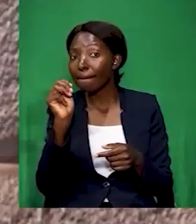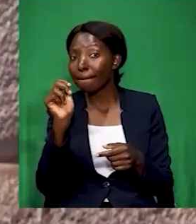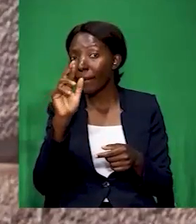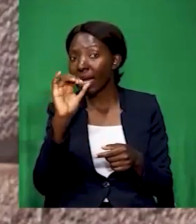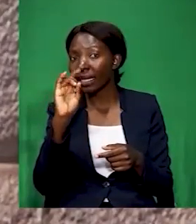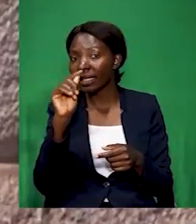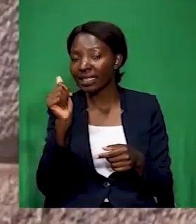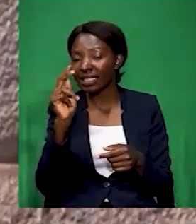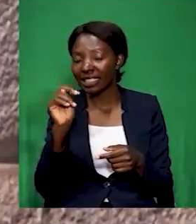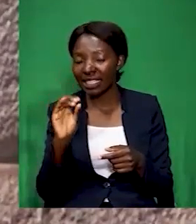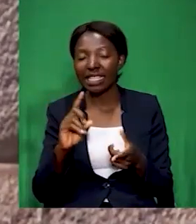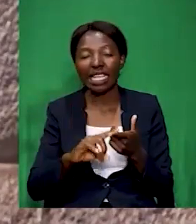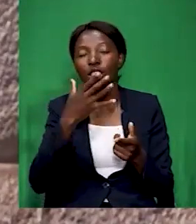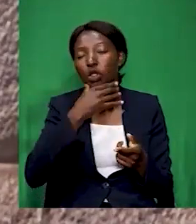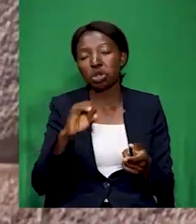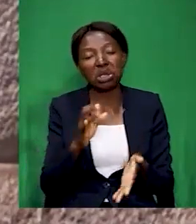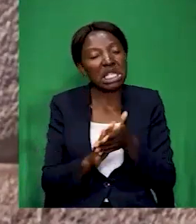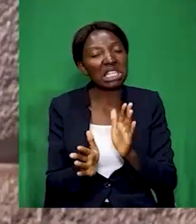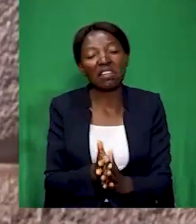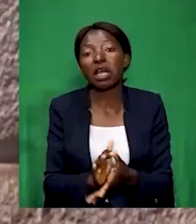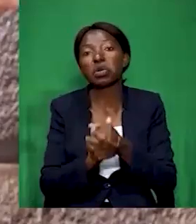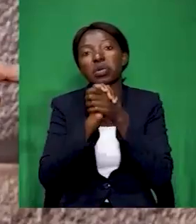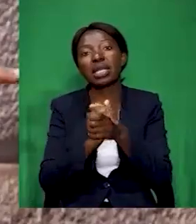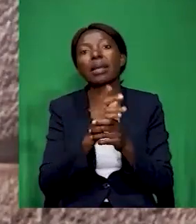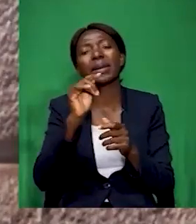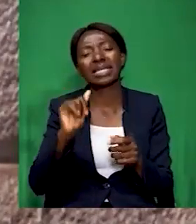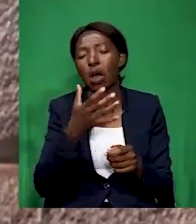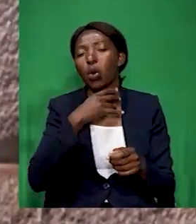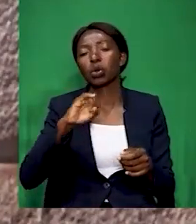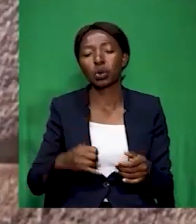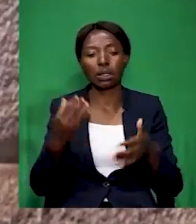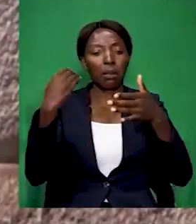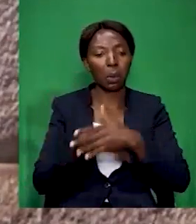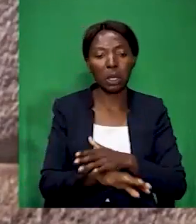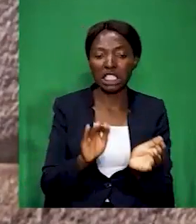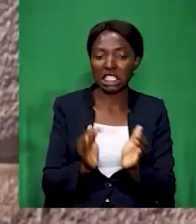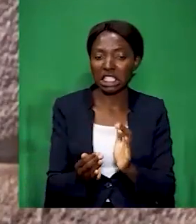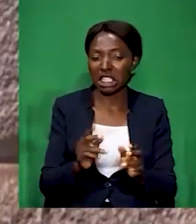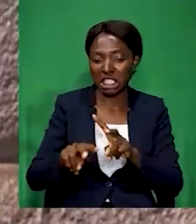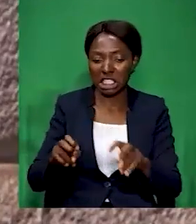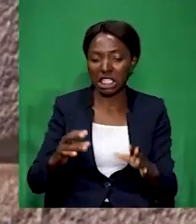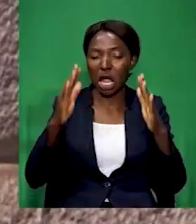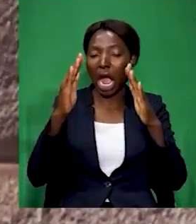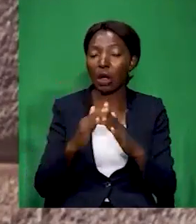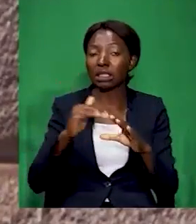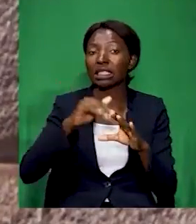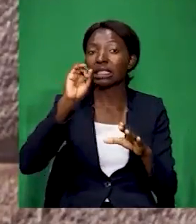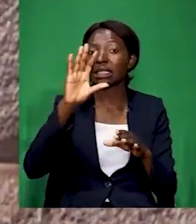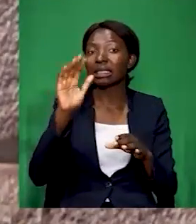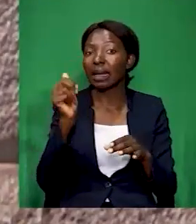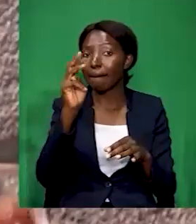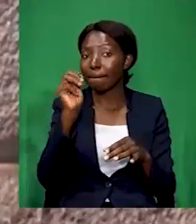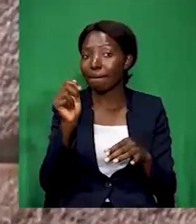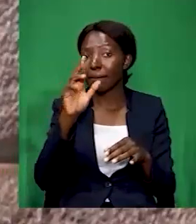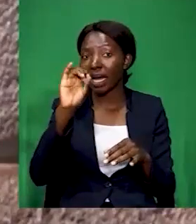Juda avafi vakadyidzana asi pano ma Juda vakunda wana peku wanda nekugara ku Samaria upo